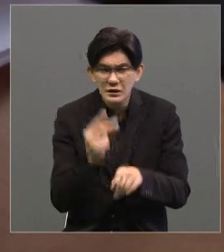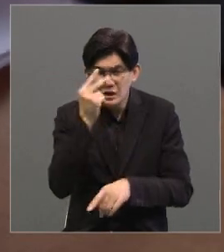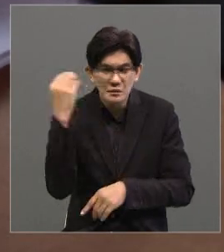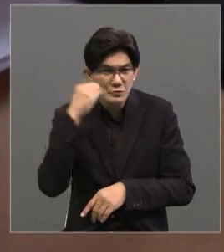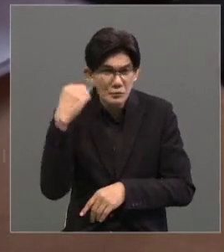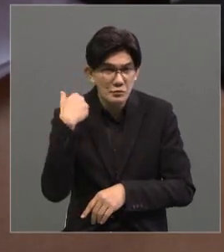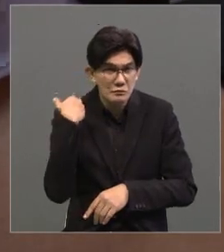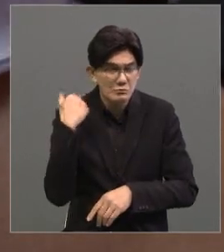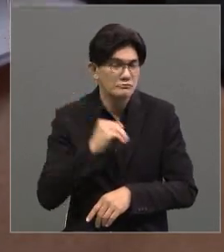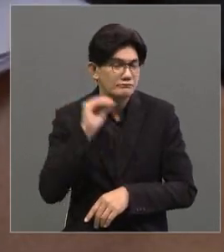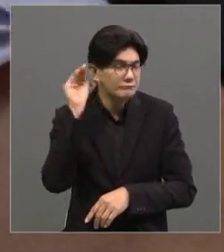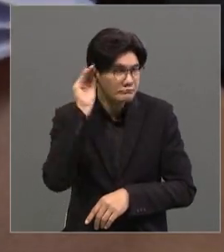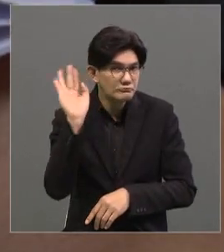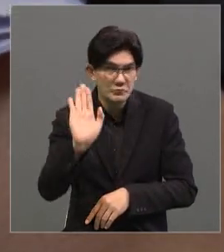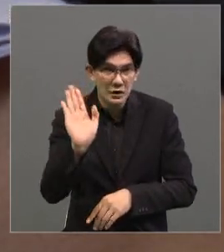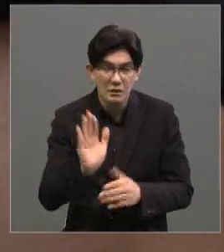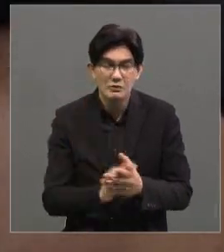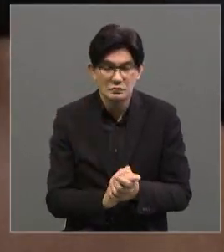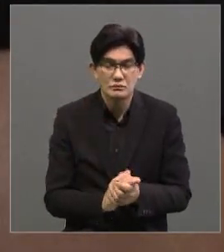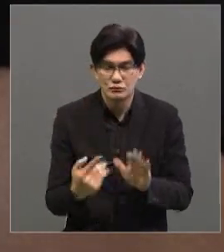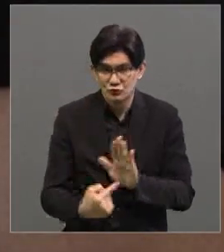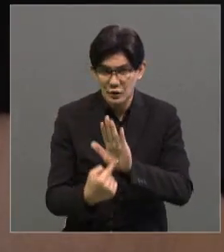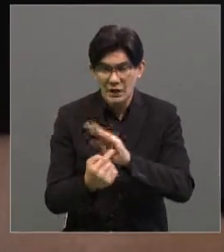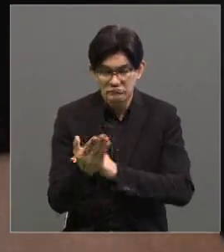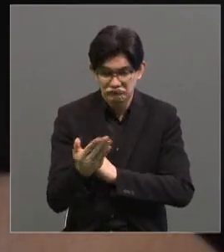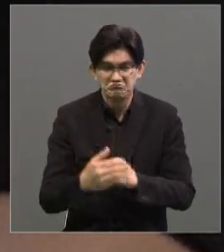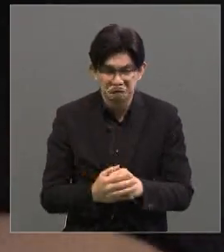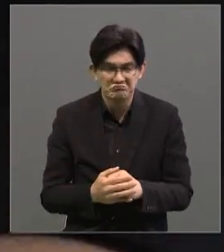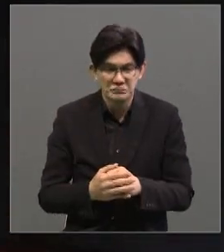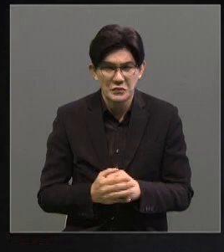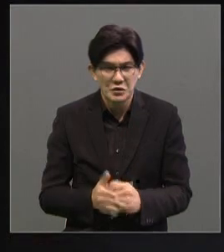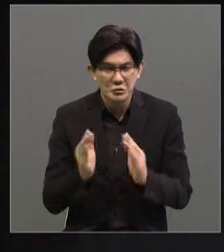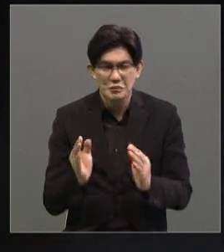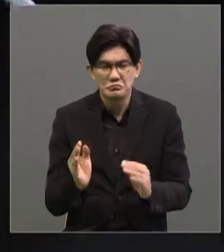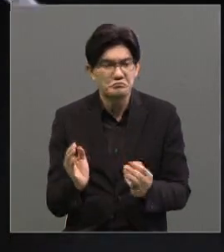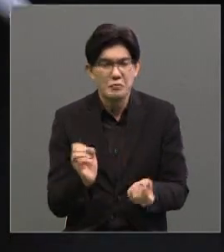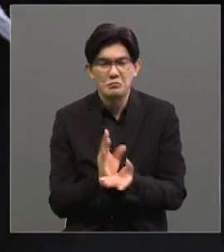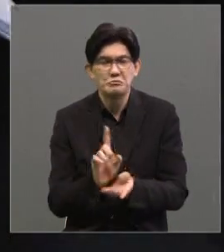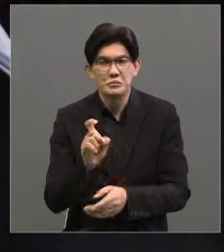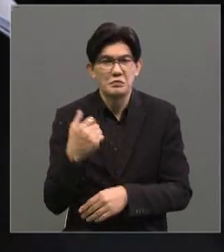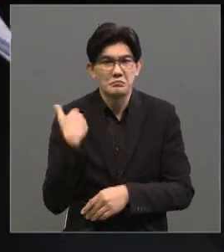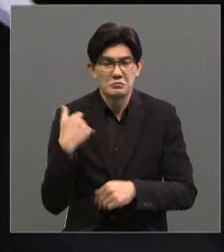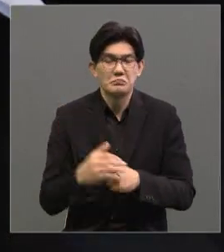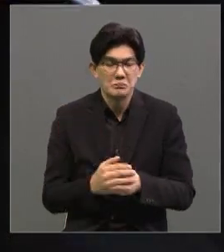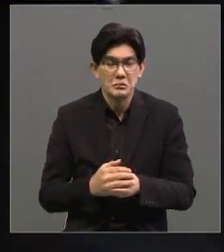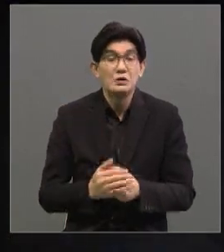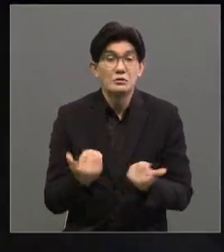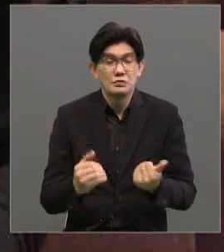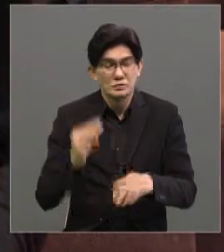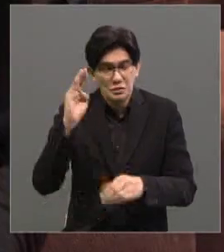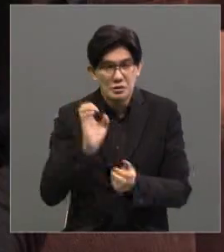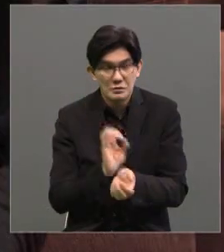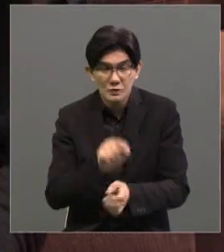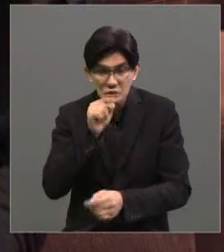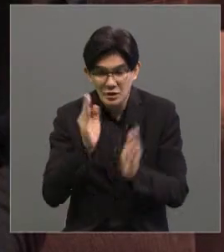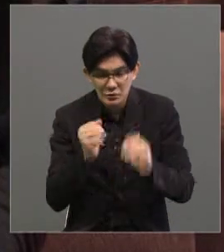เนี่ยก็เชื่อไม่ได้อย่างกรณีนี้เป็นต้นนะคะคุณอรการก็ตกเป็นหนึ่งในผู้เสียหายด้วยแล้วเบื้องต้นพลตำรวจตรีทัชการก็